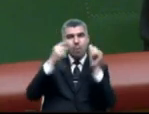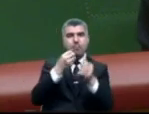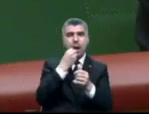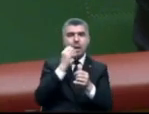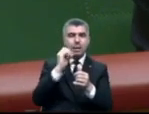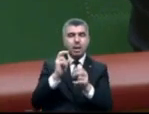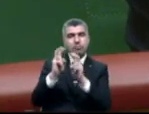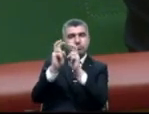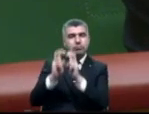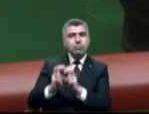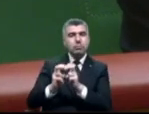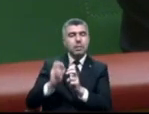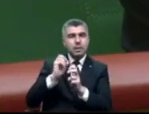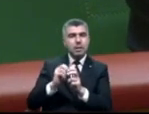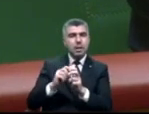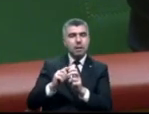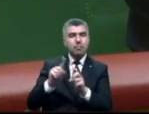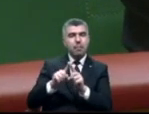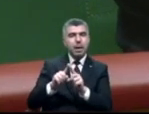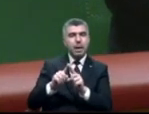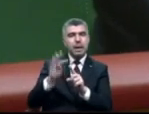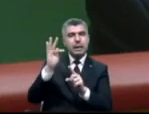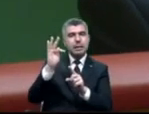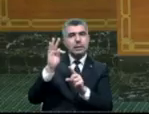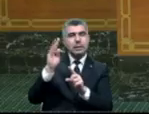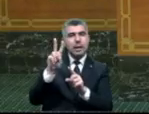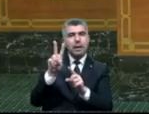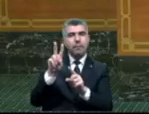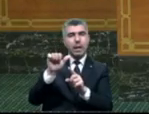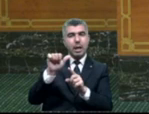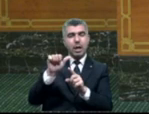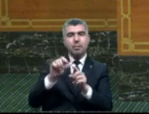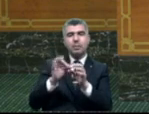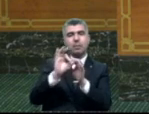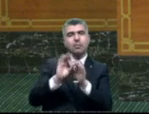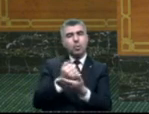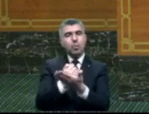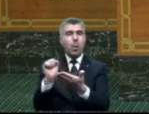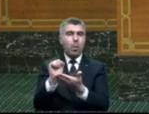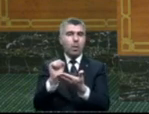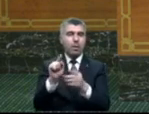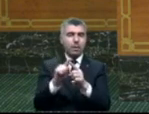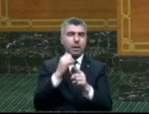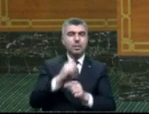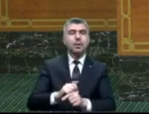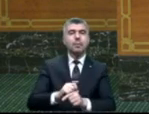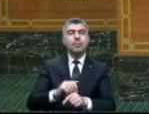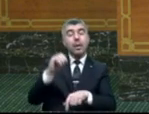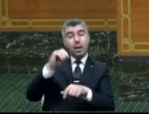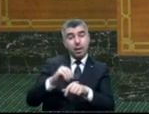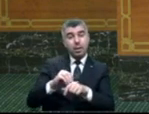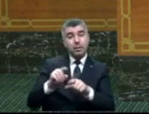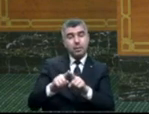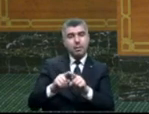هو توجد مهم، يعني التيفيا غادي تحيد 20%، حماية الصحة الحيوانية اللي